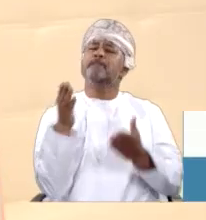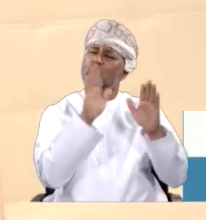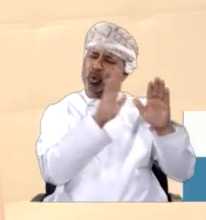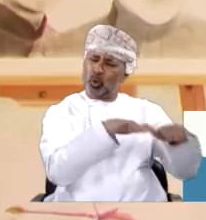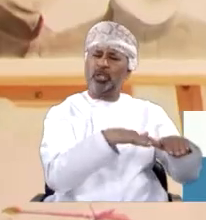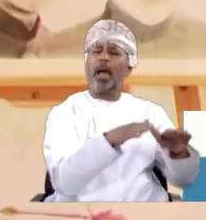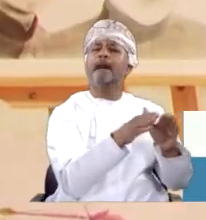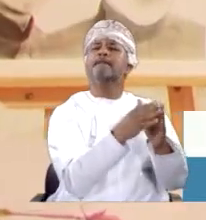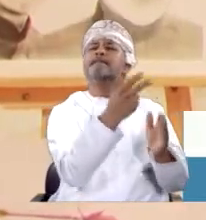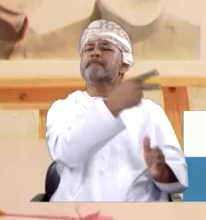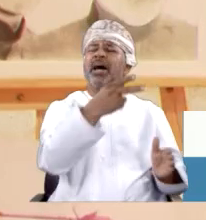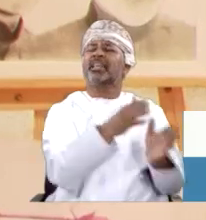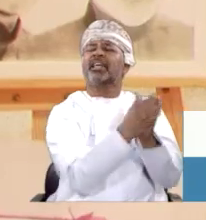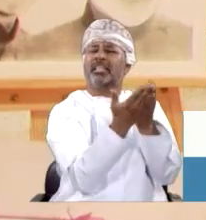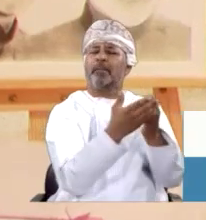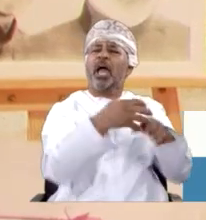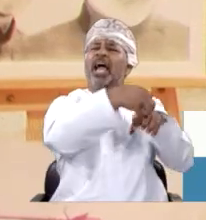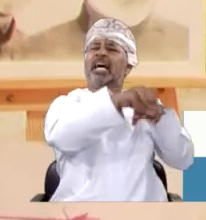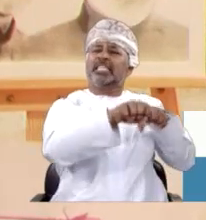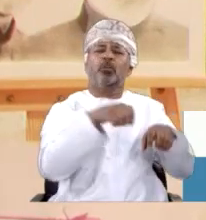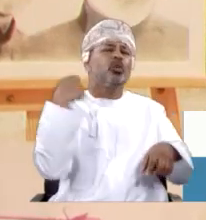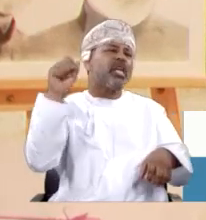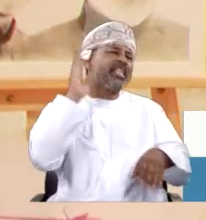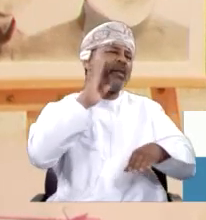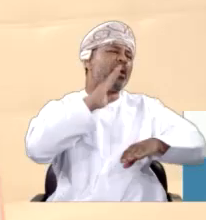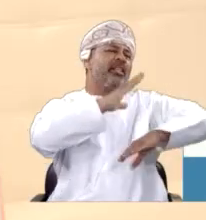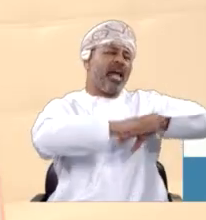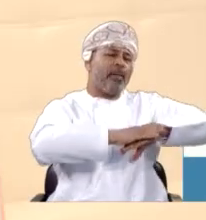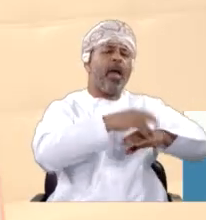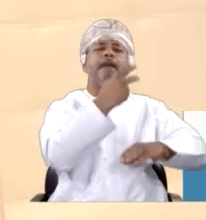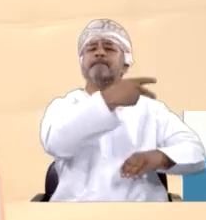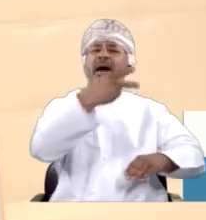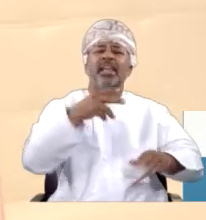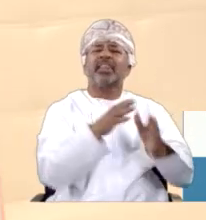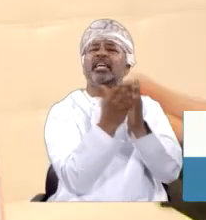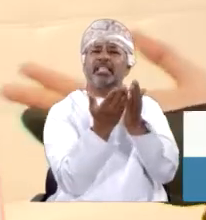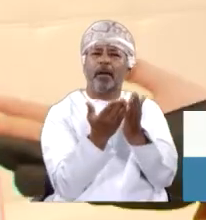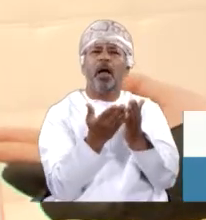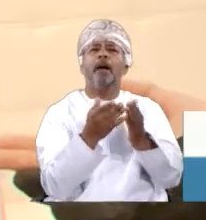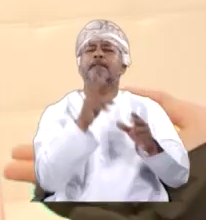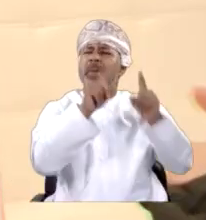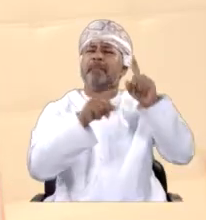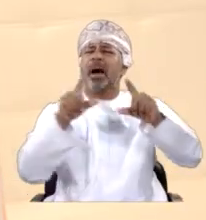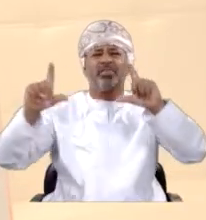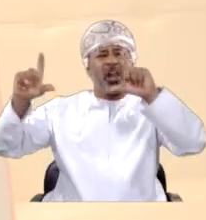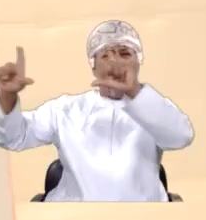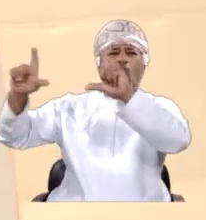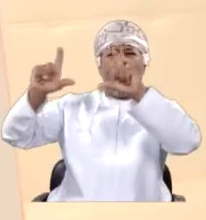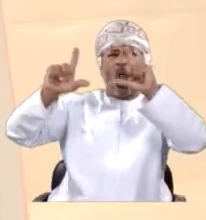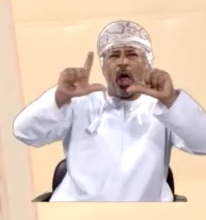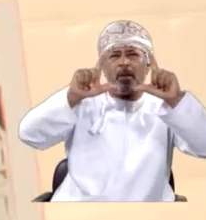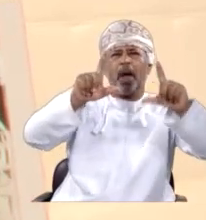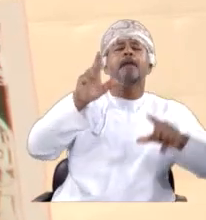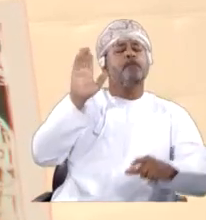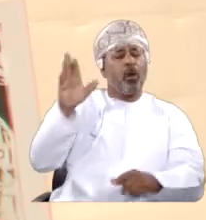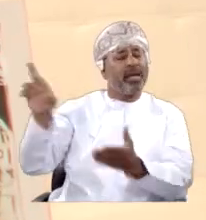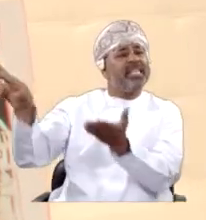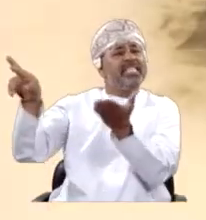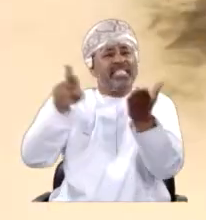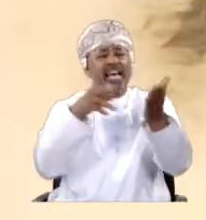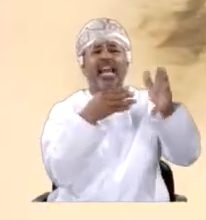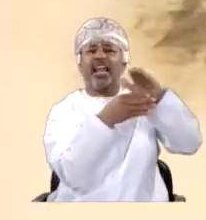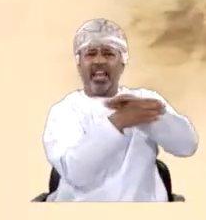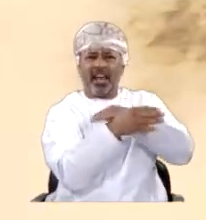الكتاب في ركن وزارة التربية والتعليم. في معرض الكتاب أعرض بعض اللوحات وبإمكانكم زيارتي